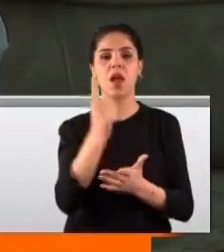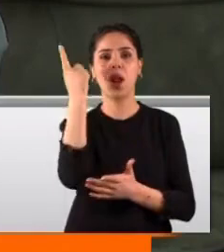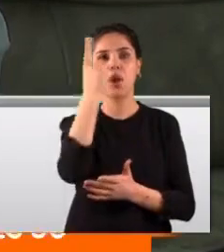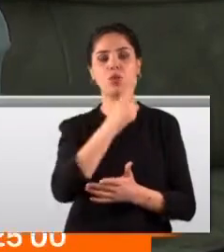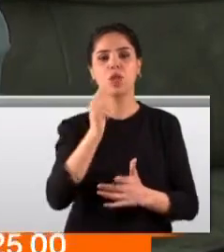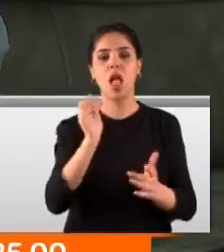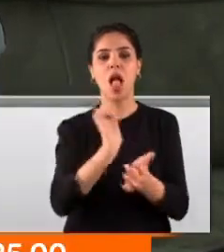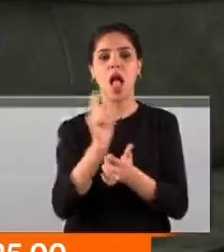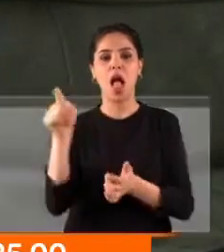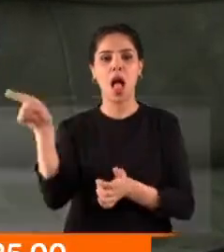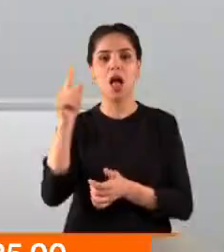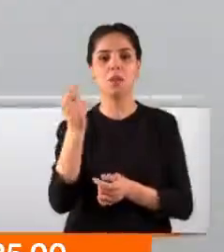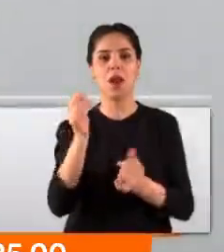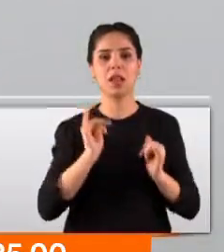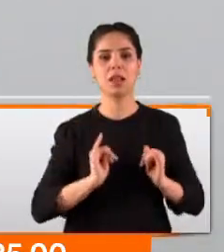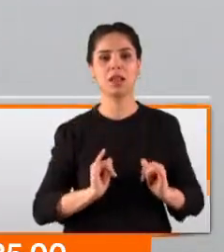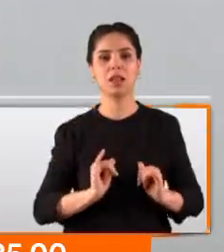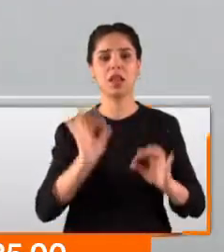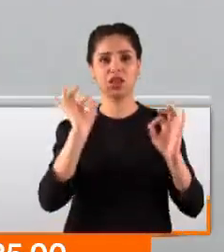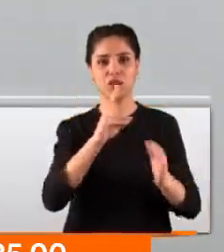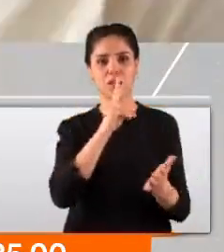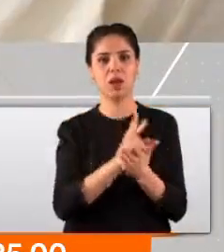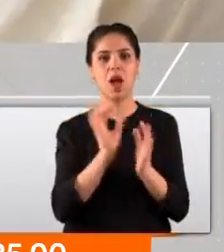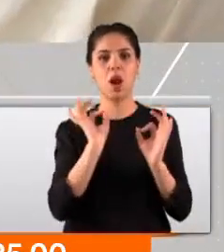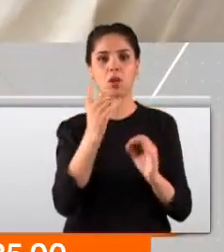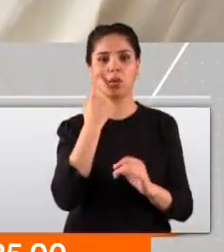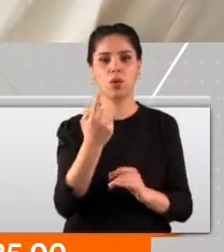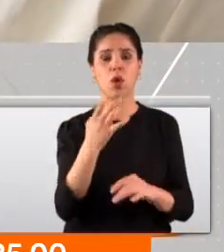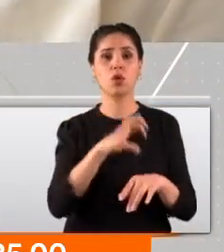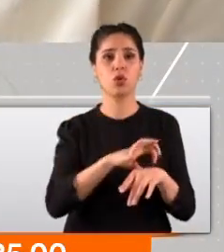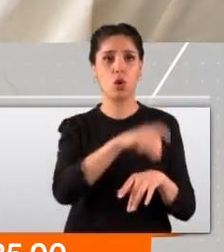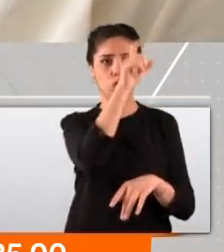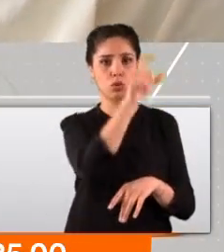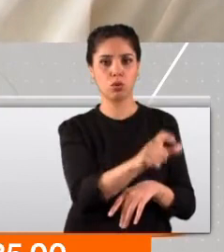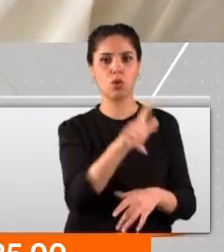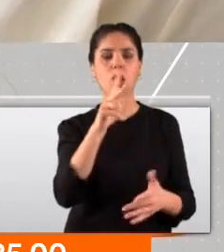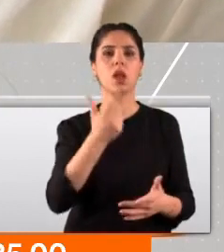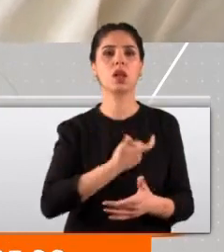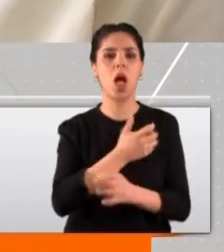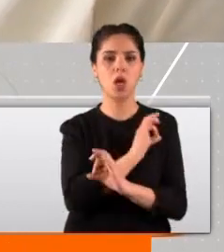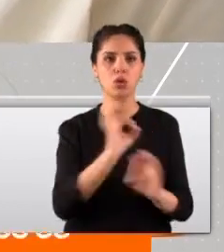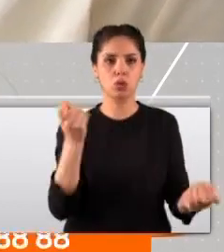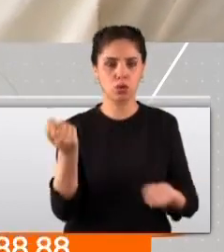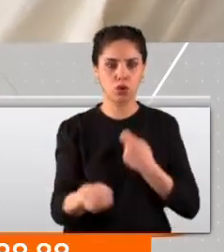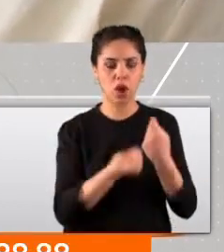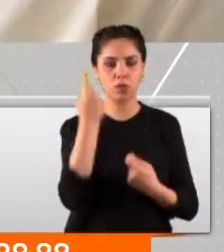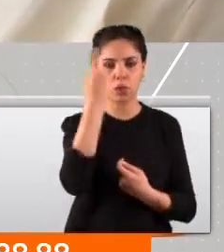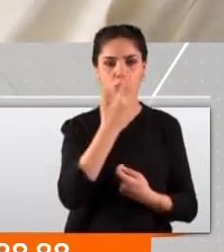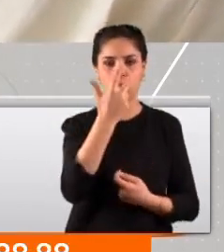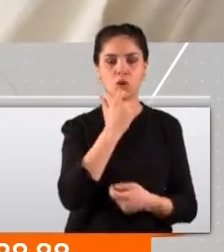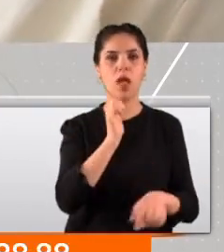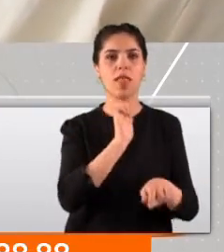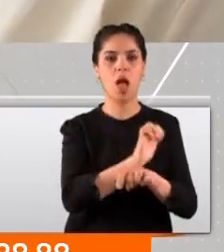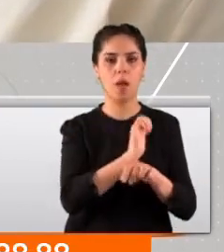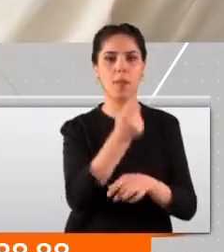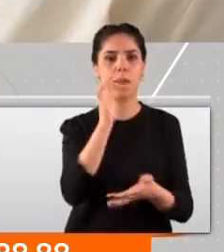da olsa su serpildi. Ve artık karar günüydü. Doktorun usulsüz çalışmaktan dolayı 3 yıl